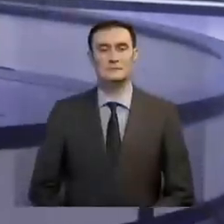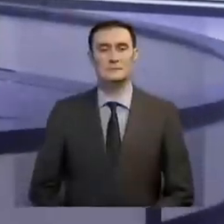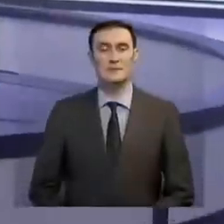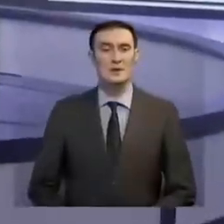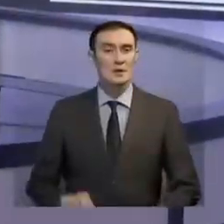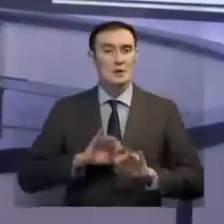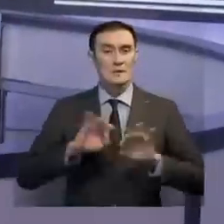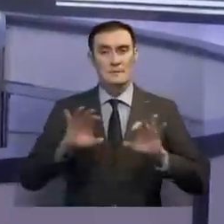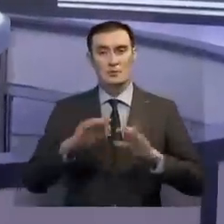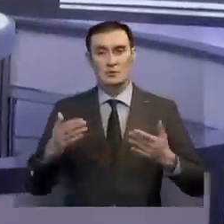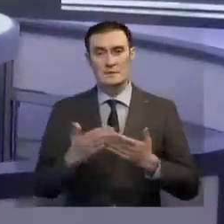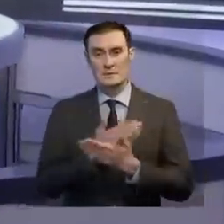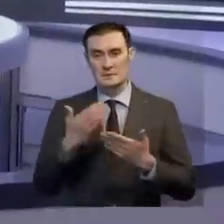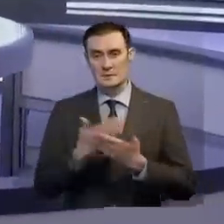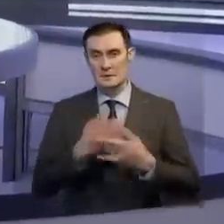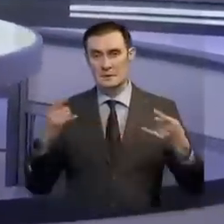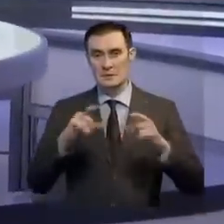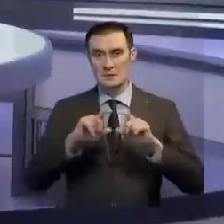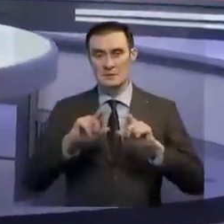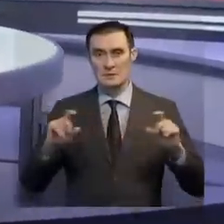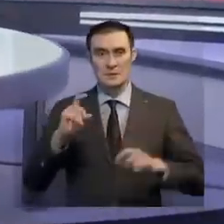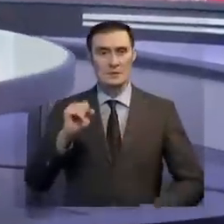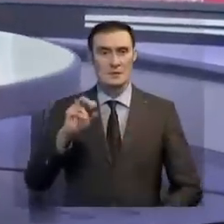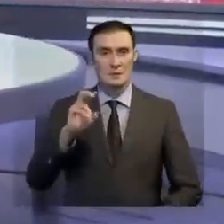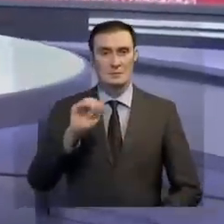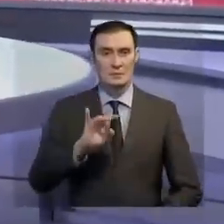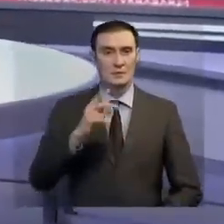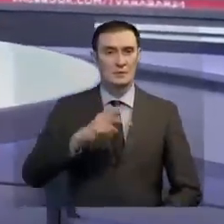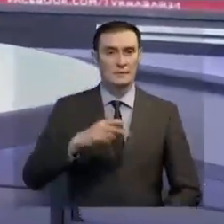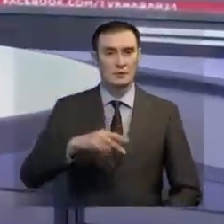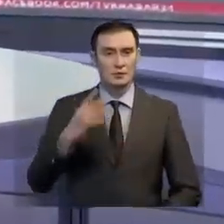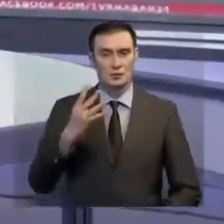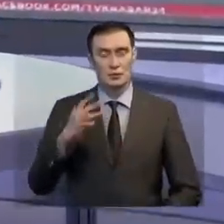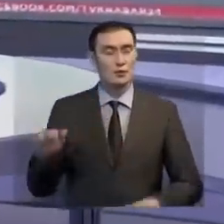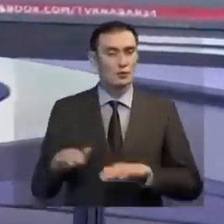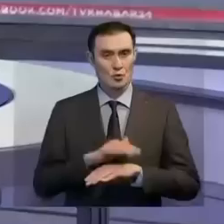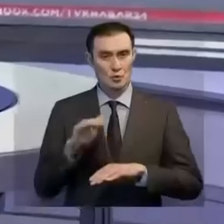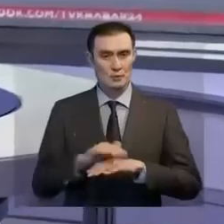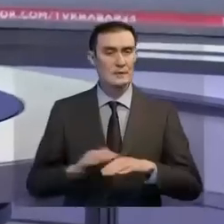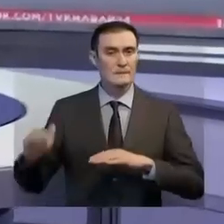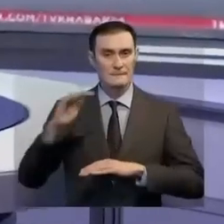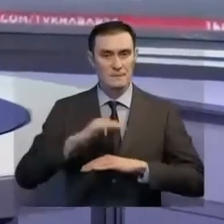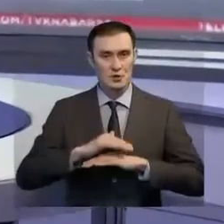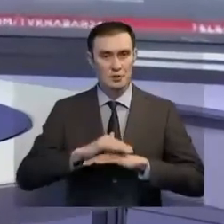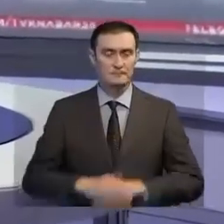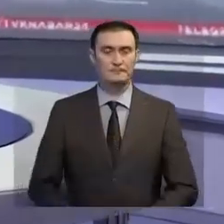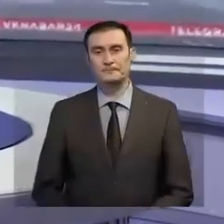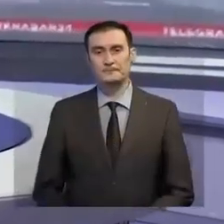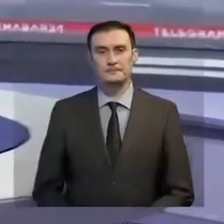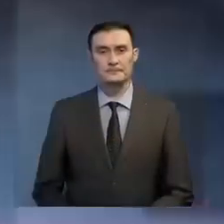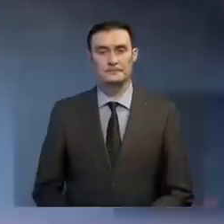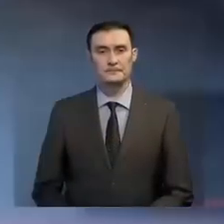очередной выпуск новостей на Хабар-24. Мы продолжаем рассказывать о самом важном к данному часу. В студии Ботагоз Аркулова. Сурдоперевод обеспечивает Хасан